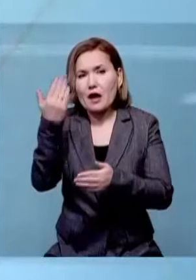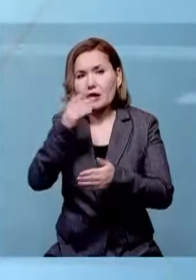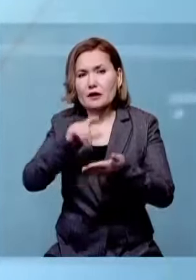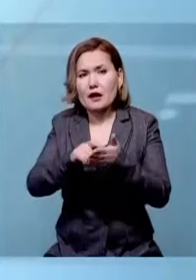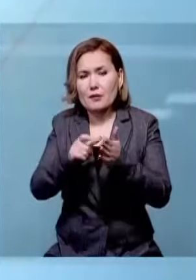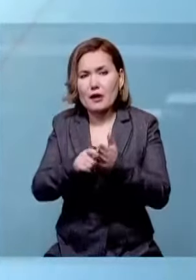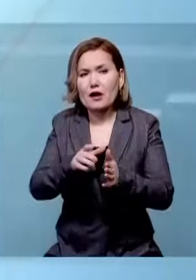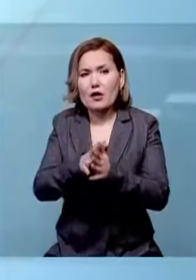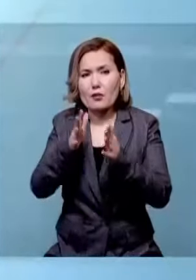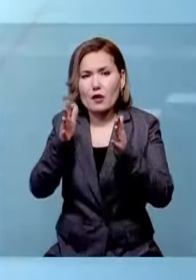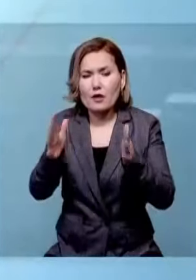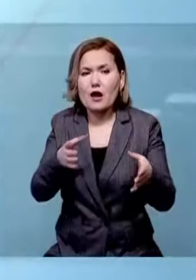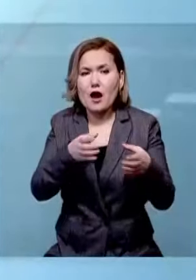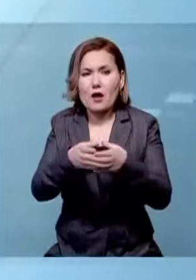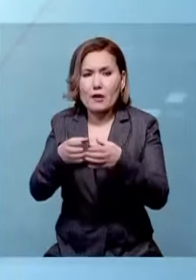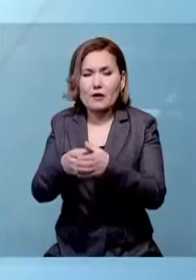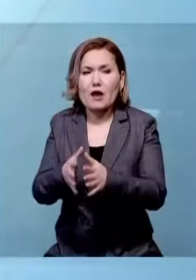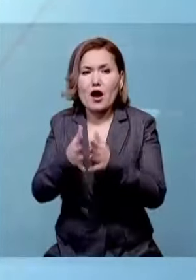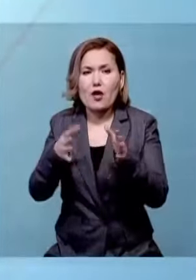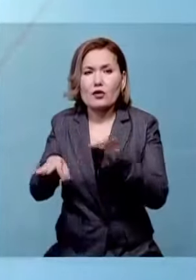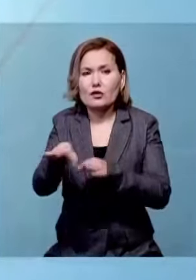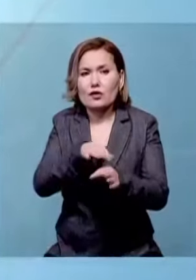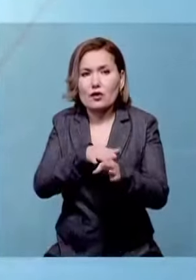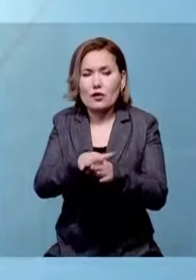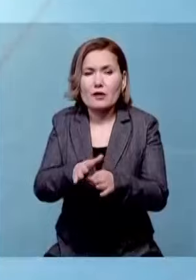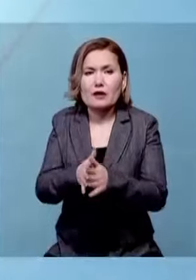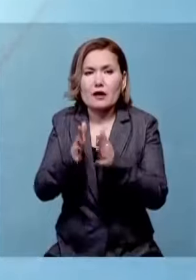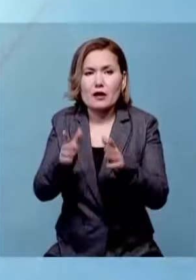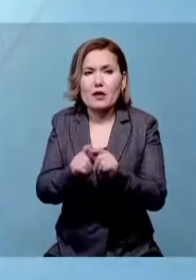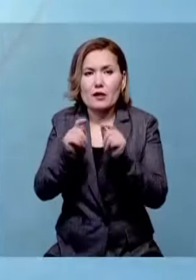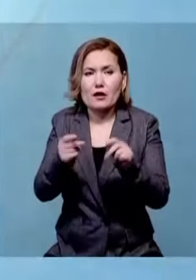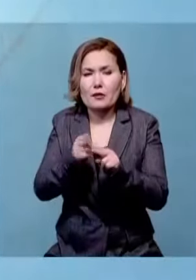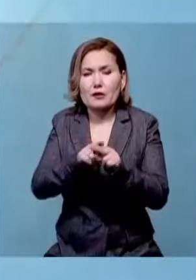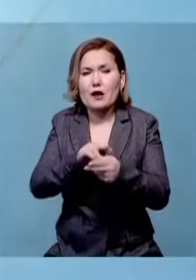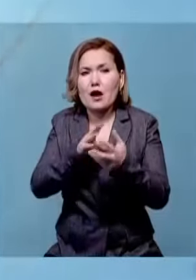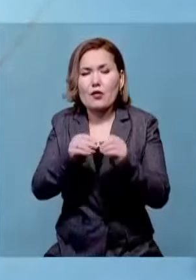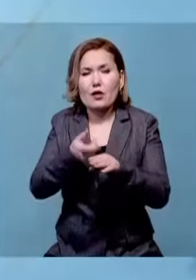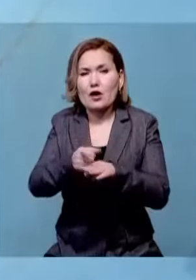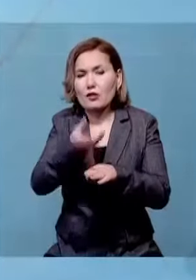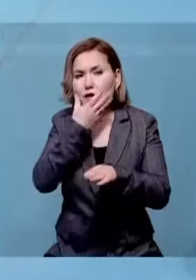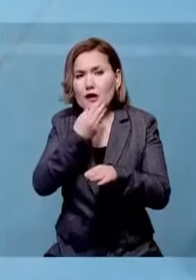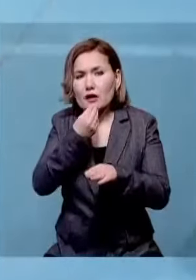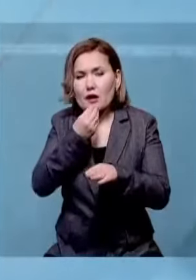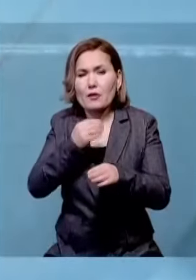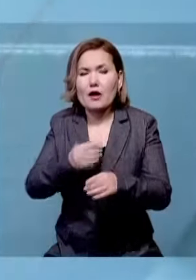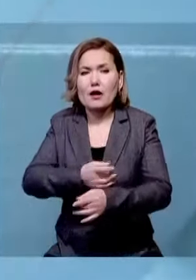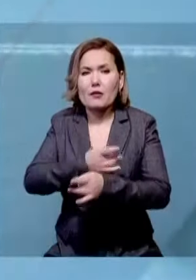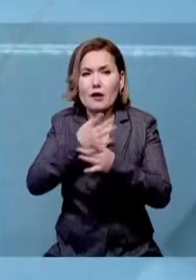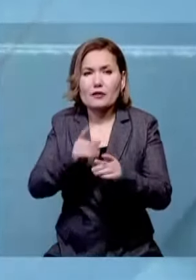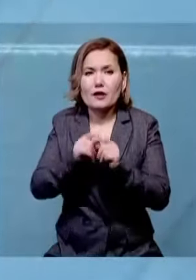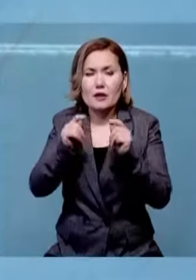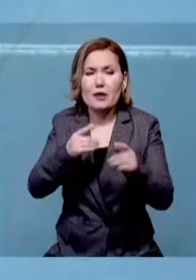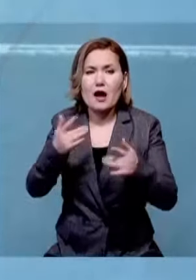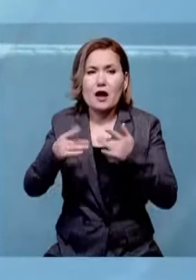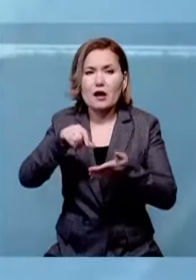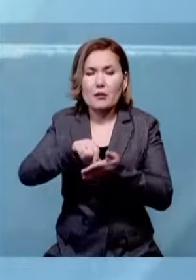кинозалдар Кинопарк, Кинеплекс сервис компаниясының ауқымды жобасына айналды. Лазерлік залдың ресми ашылуына танымал